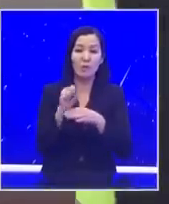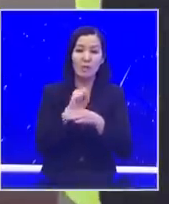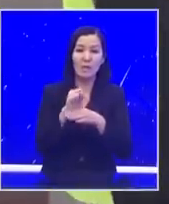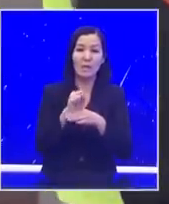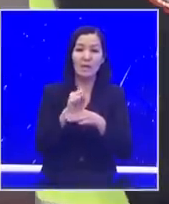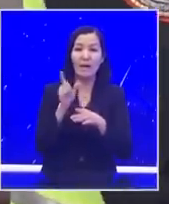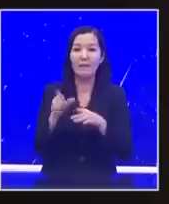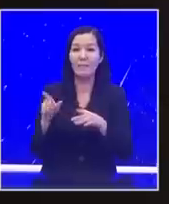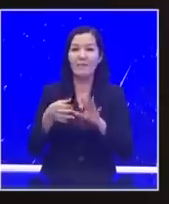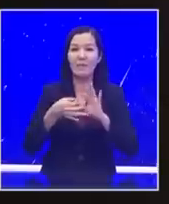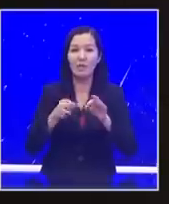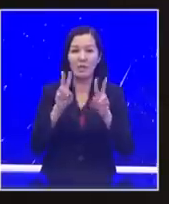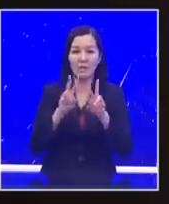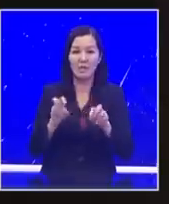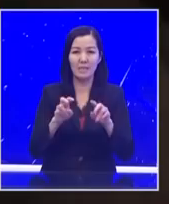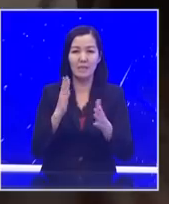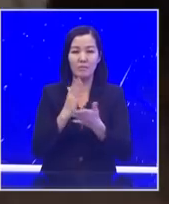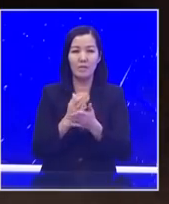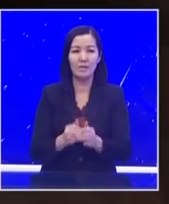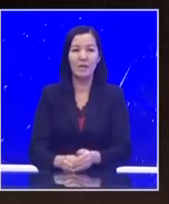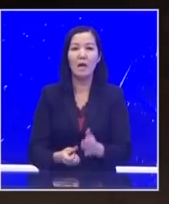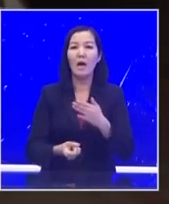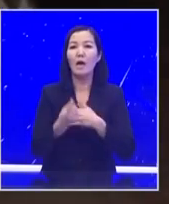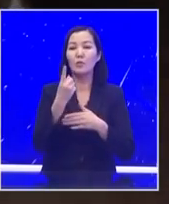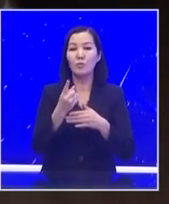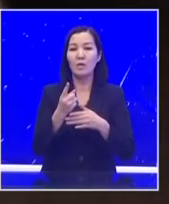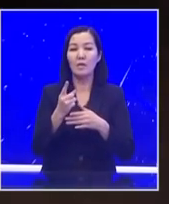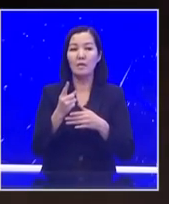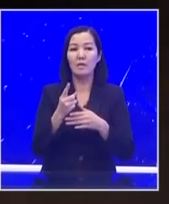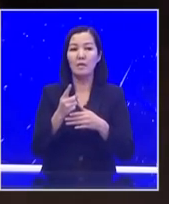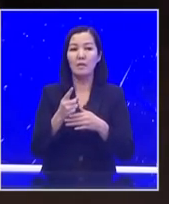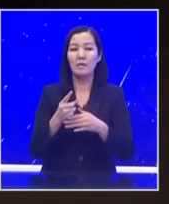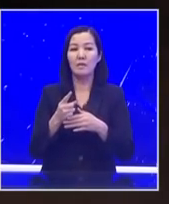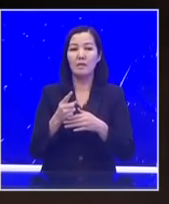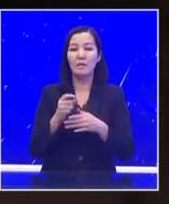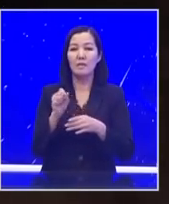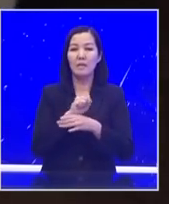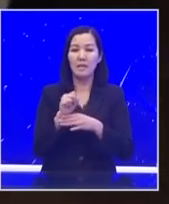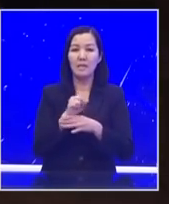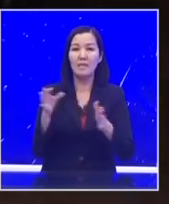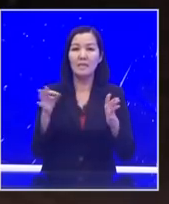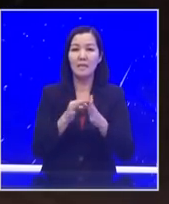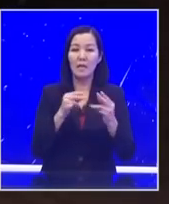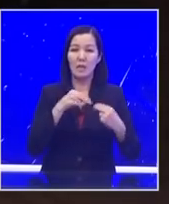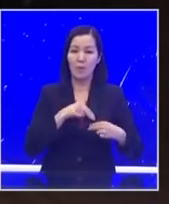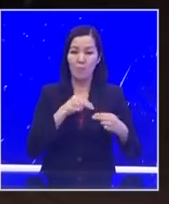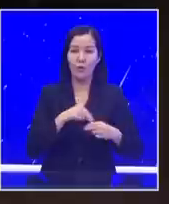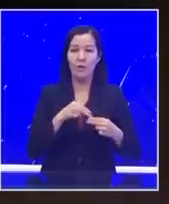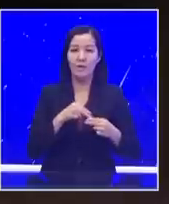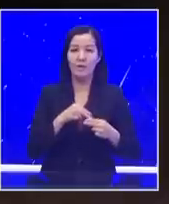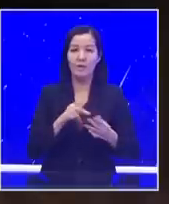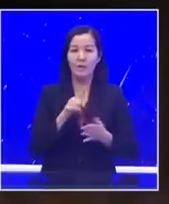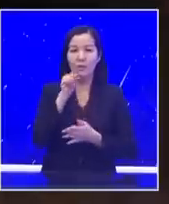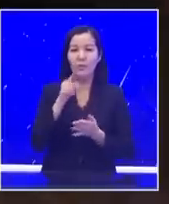жіті тексеруде. Откуда едете, Василий Геннадьевич? С Кировска. С Кировска. Цель визита? Работа.